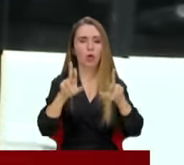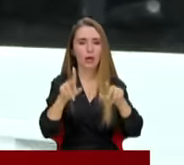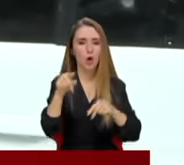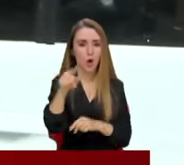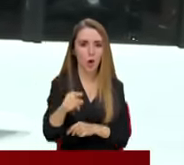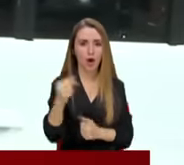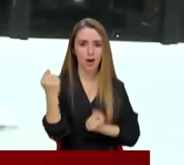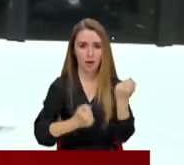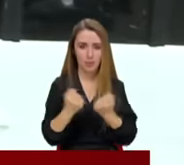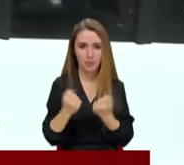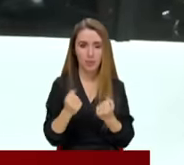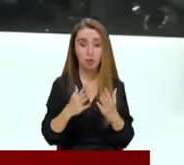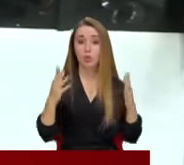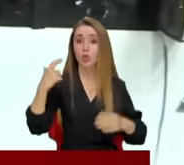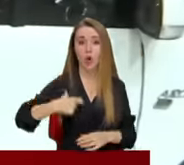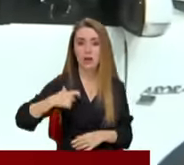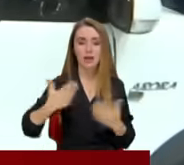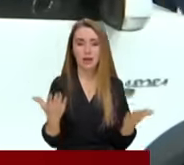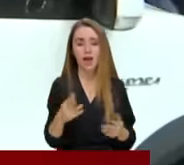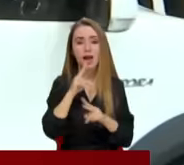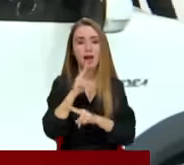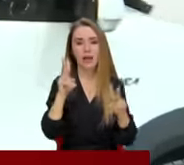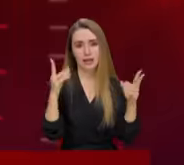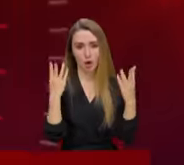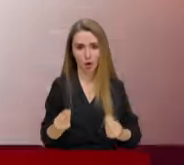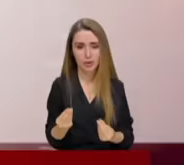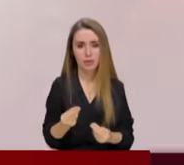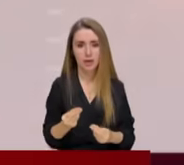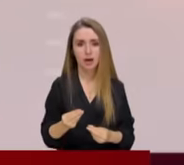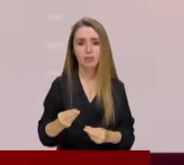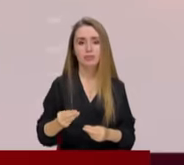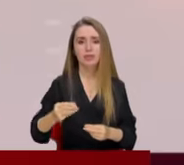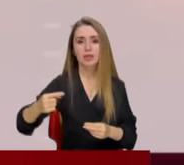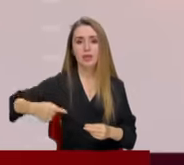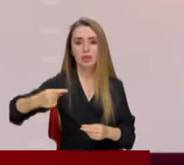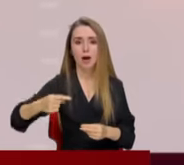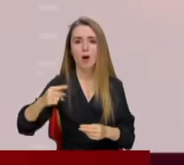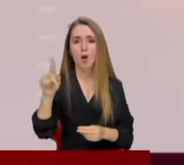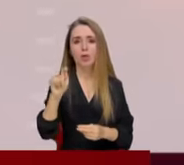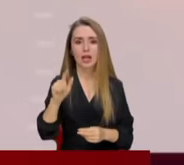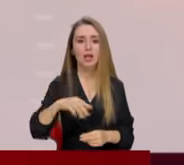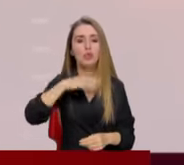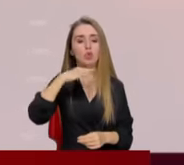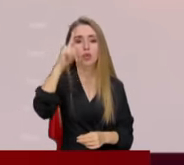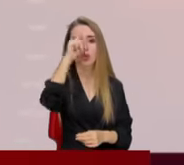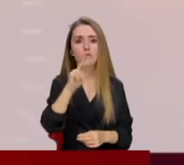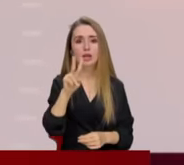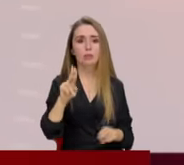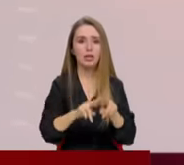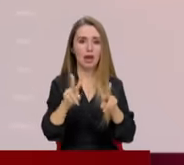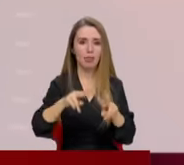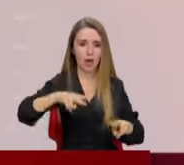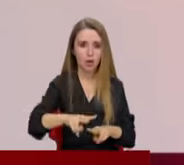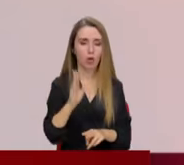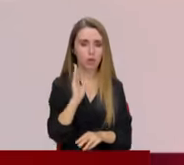sınıfındaki bir araç. En büyük özelliği de elektrikli olması. Bataryası 10 liraya doluyor, yaklaşık 120 kilometre